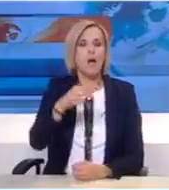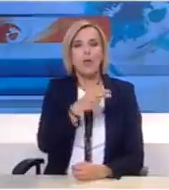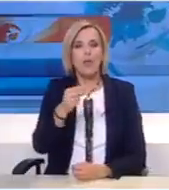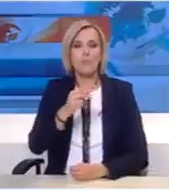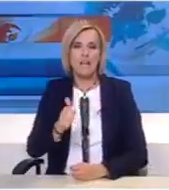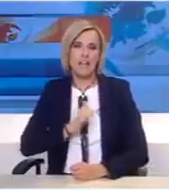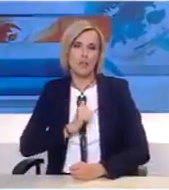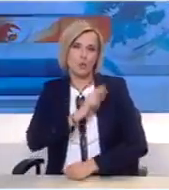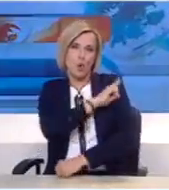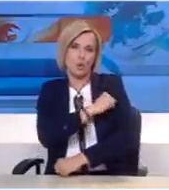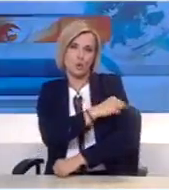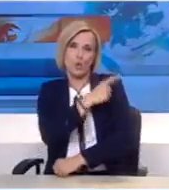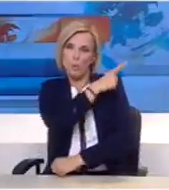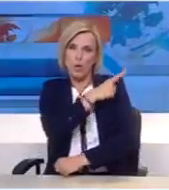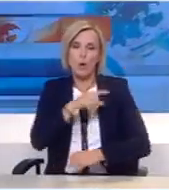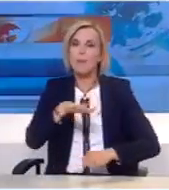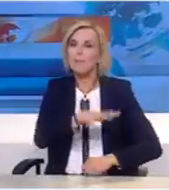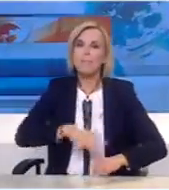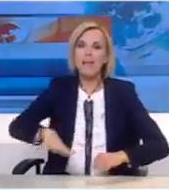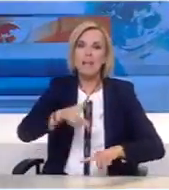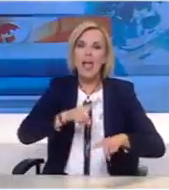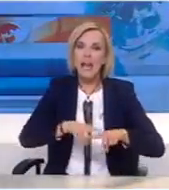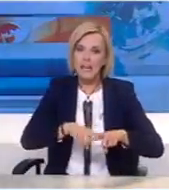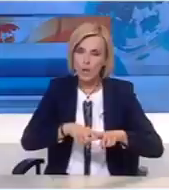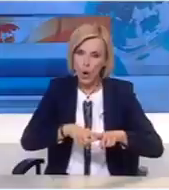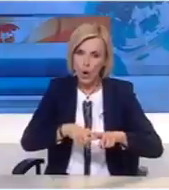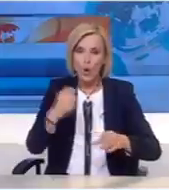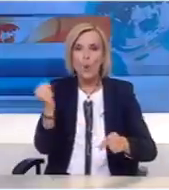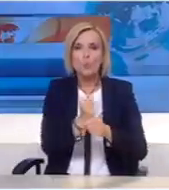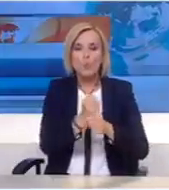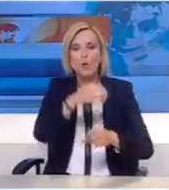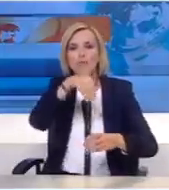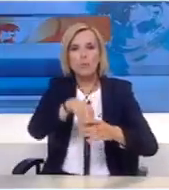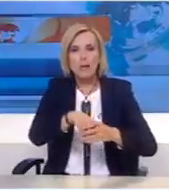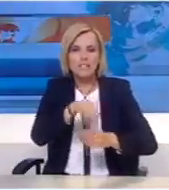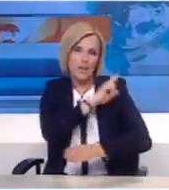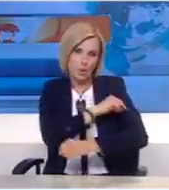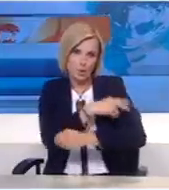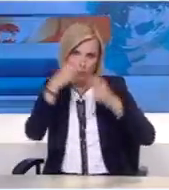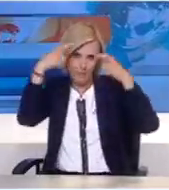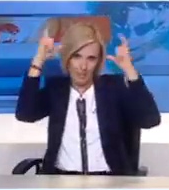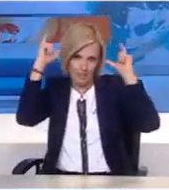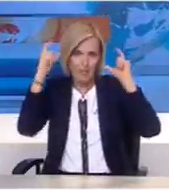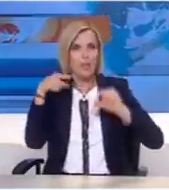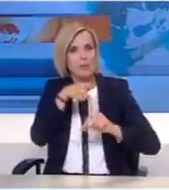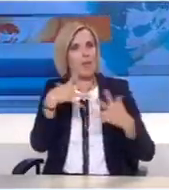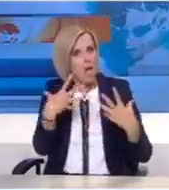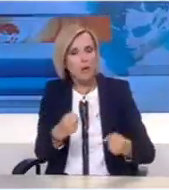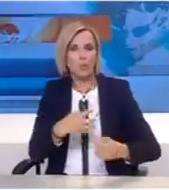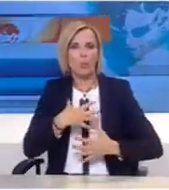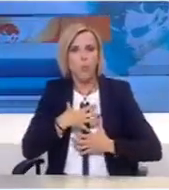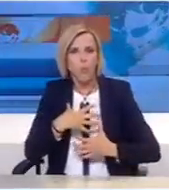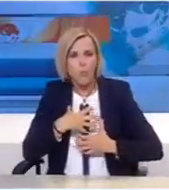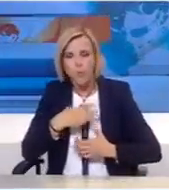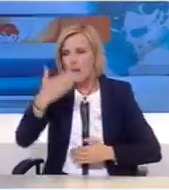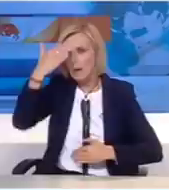ήταν νοσηλευτικό προσωπικό το οποίο είχε συμπτώματα και δεν είναι πιστέψτε με το πρώτο. Και υπάρχουν πολλά παραδείγματα